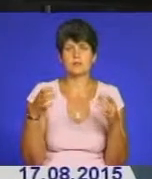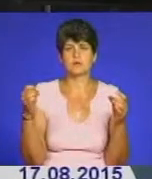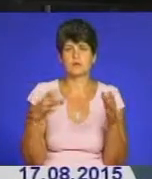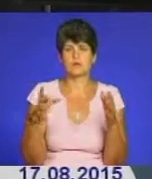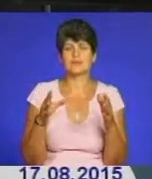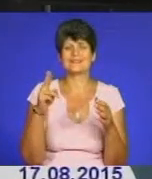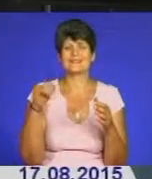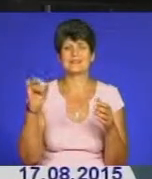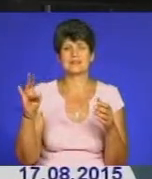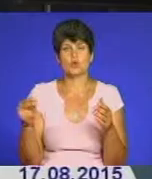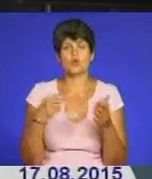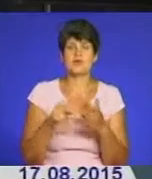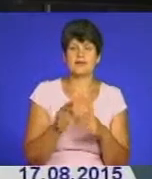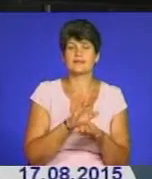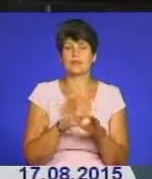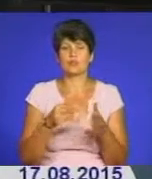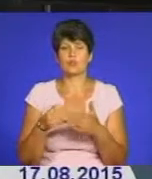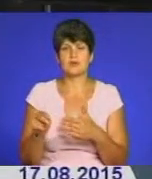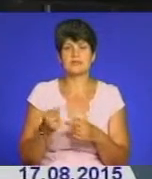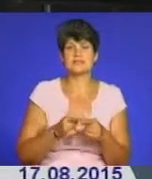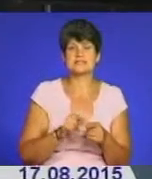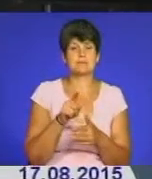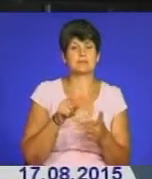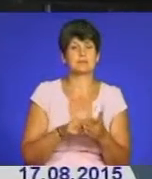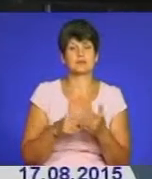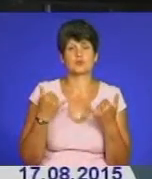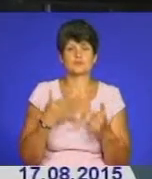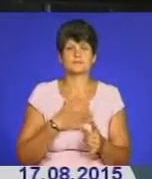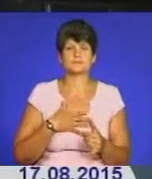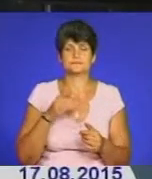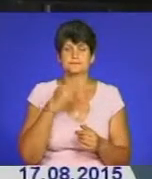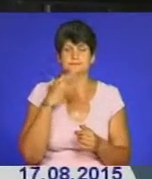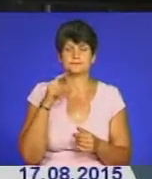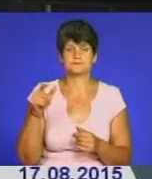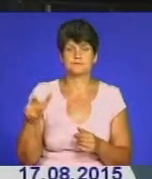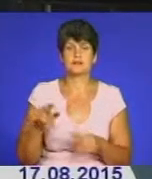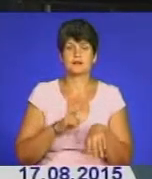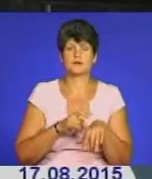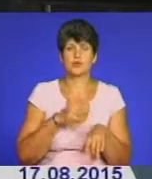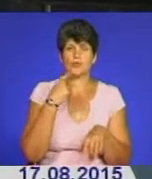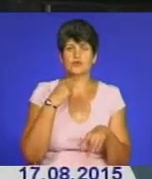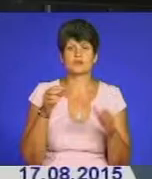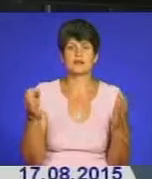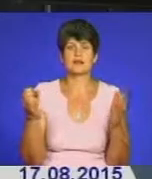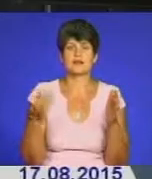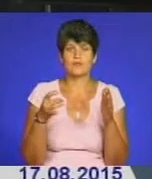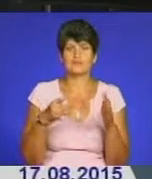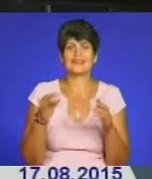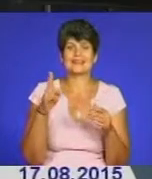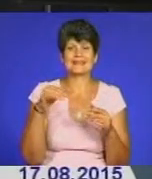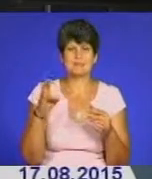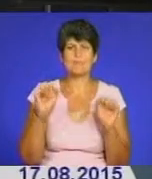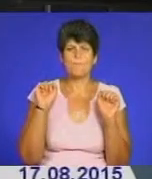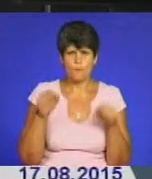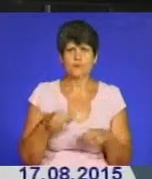динями. Купувати чи не купувати баштанні культури – це питання сьогодні турбує багатьох. Лікарі запевняють, що кавуни і дині вже можна їсти, але